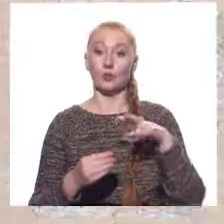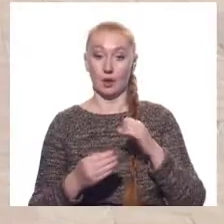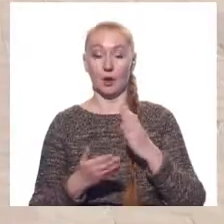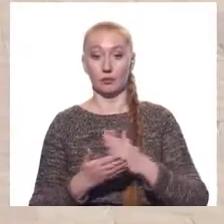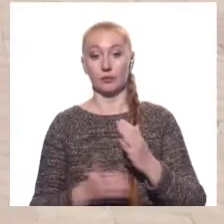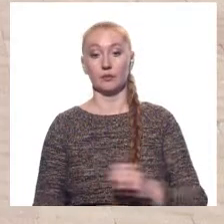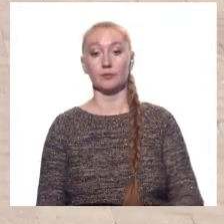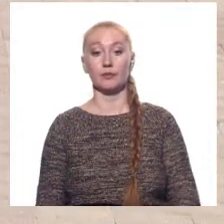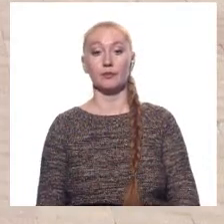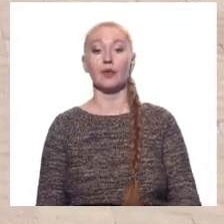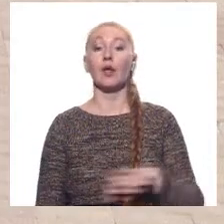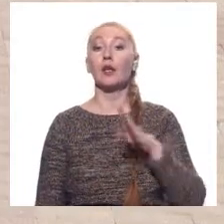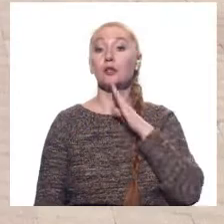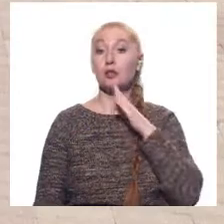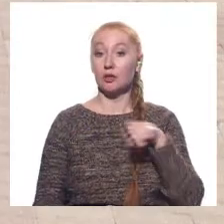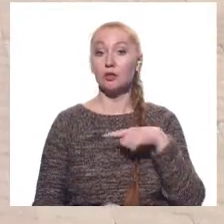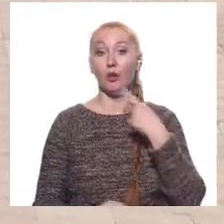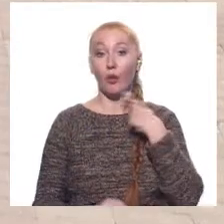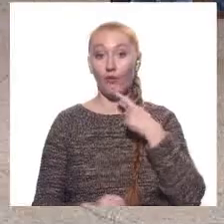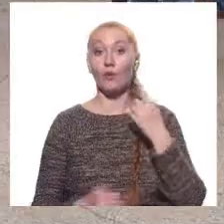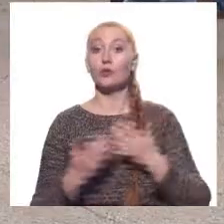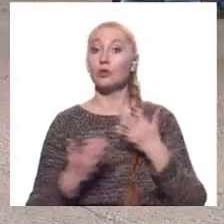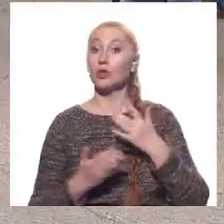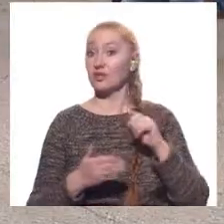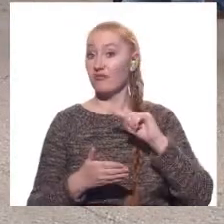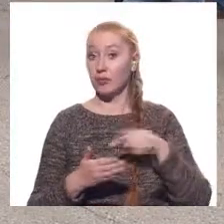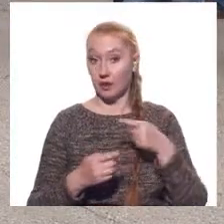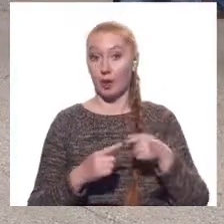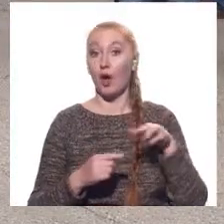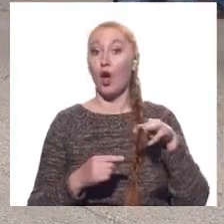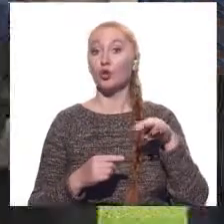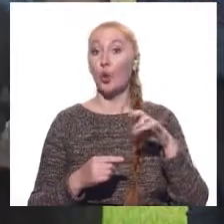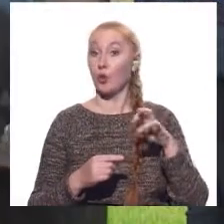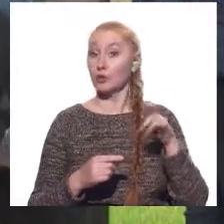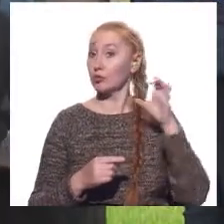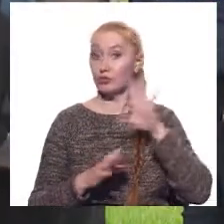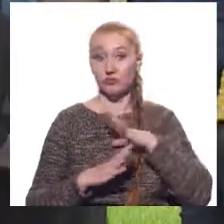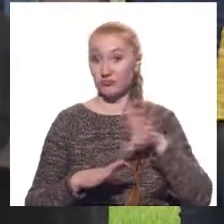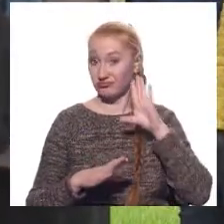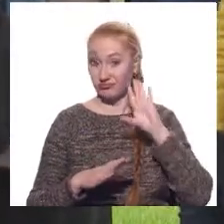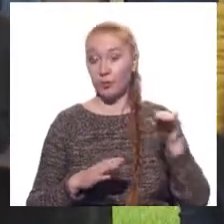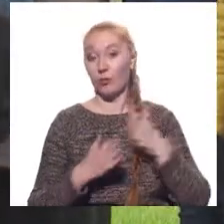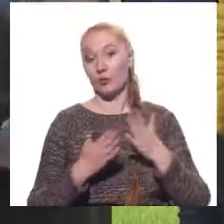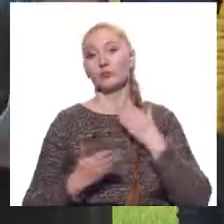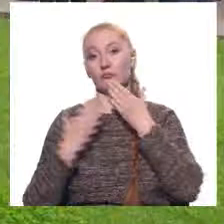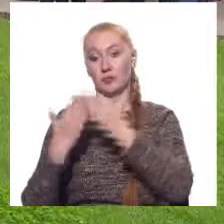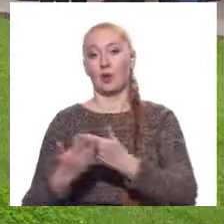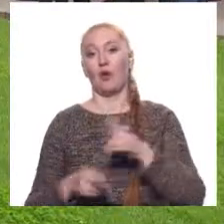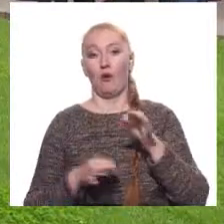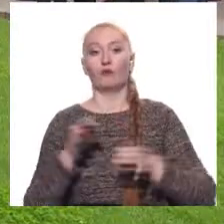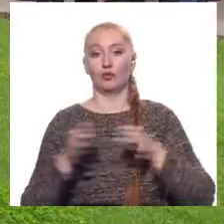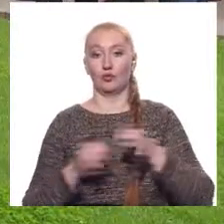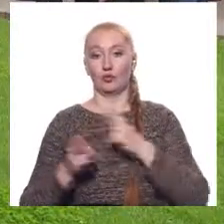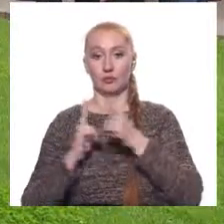облдержадміністрації. Тетяна Блажиєвська говорить, якщо вимоги мешканців Троїцького не будуть почути, вони звертатимуться до суду.